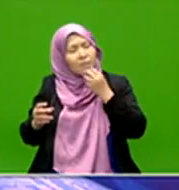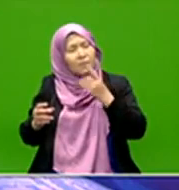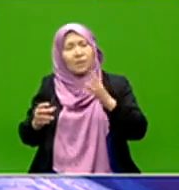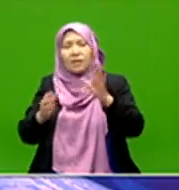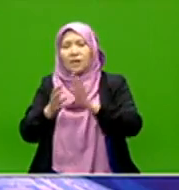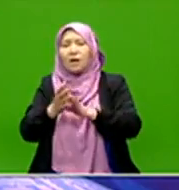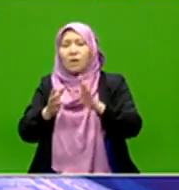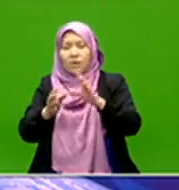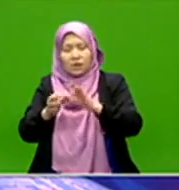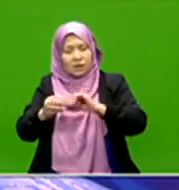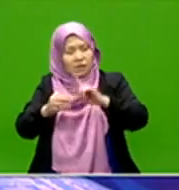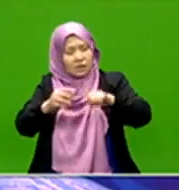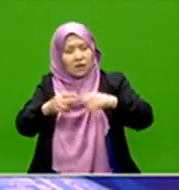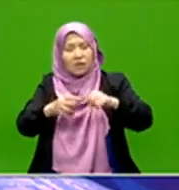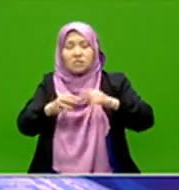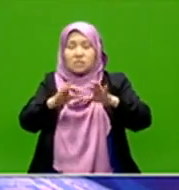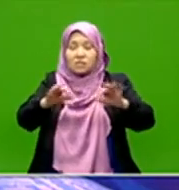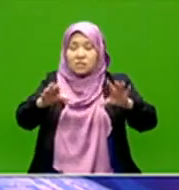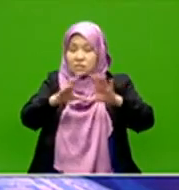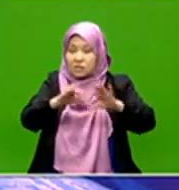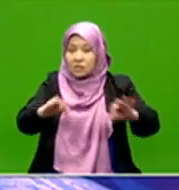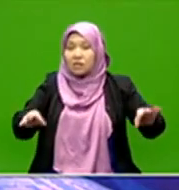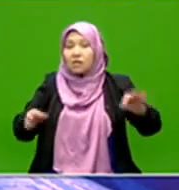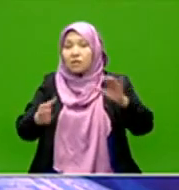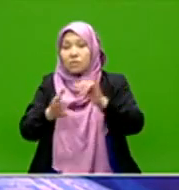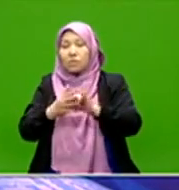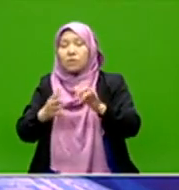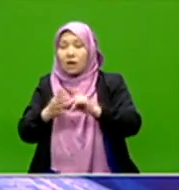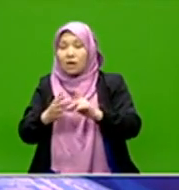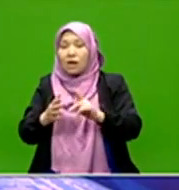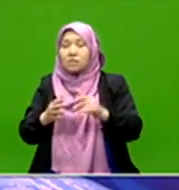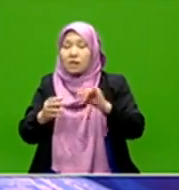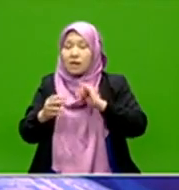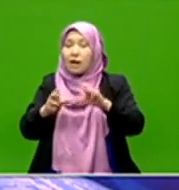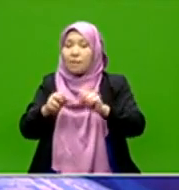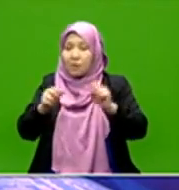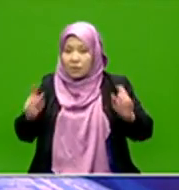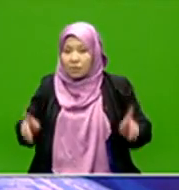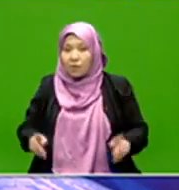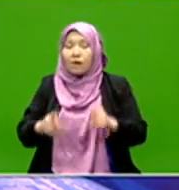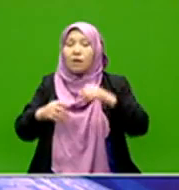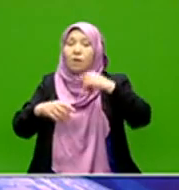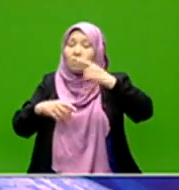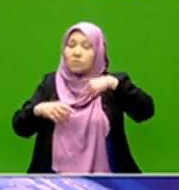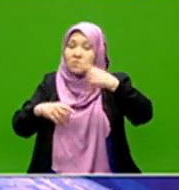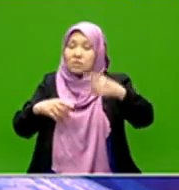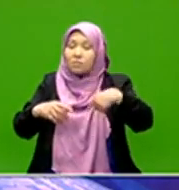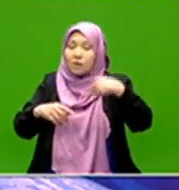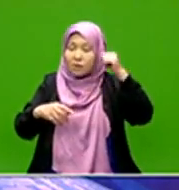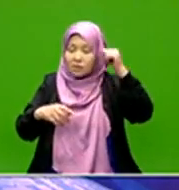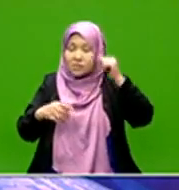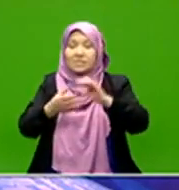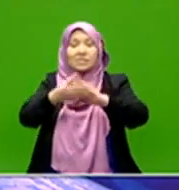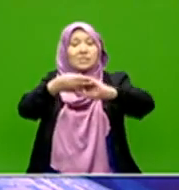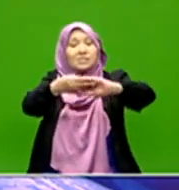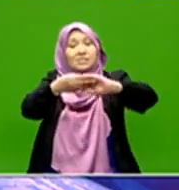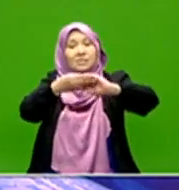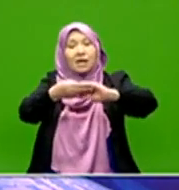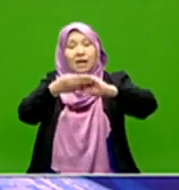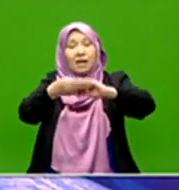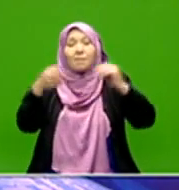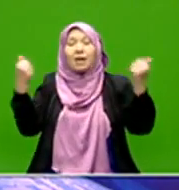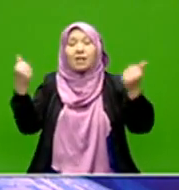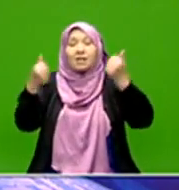kerja haji, kerja umrah. Dan di kesempatan ini kita nak ucaplah, saya nak ucapkan selamat salam Aidil Adha buat cik dan ayah